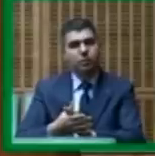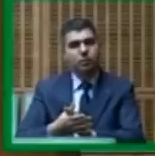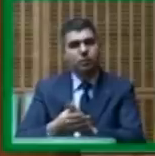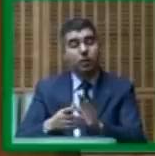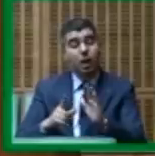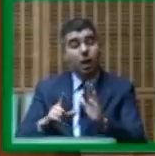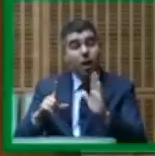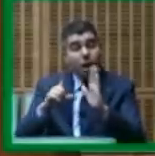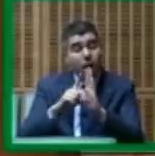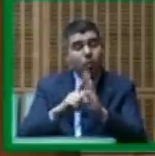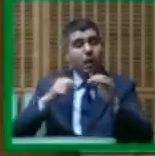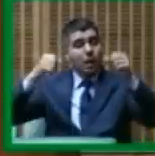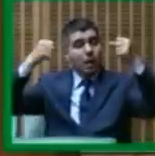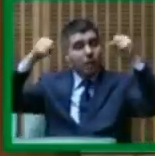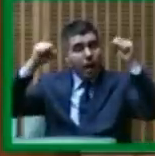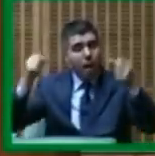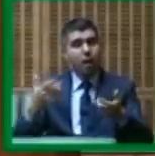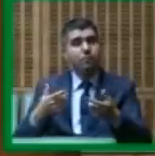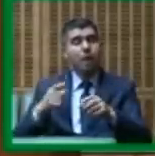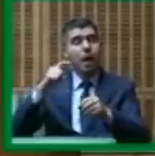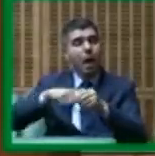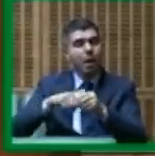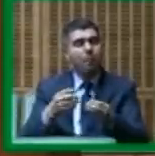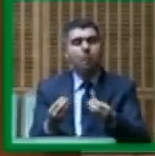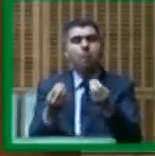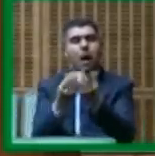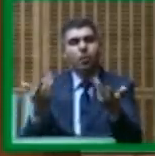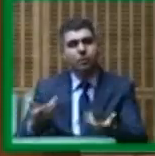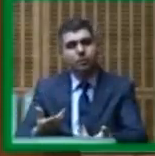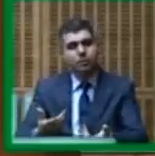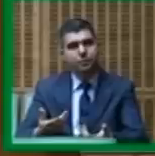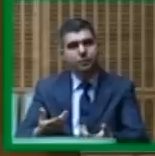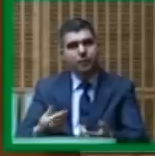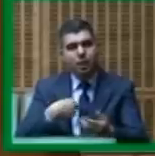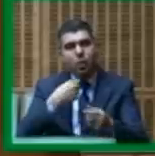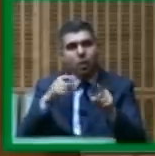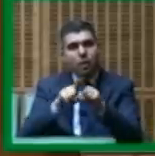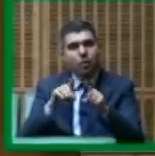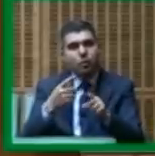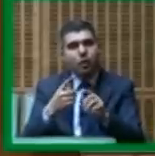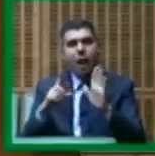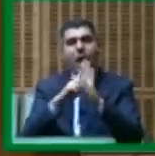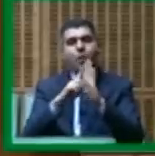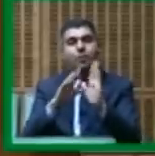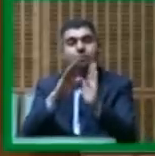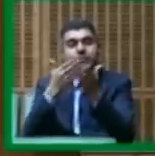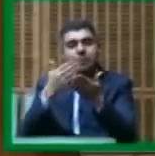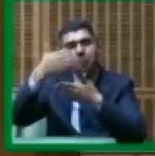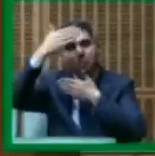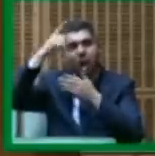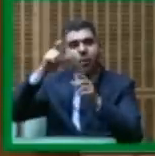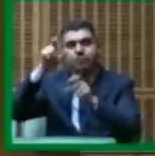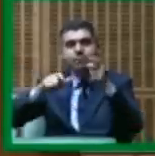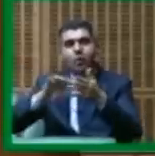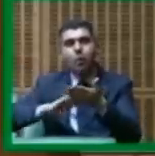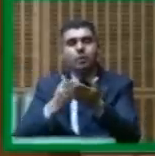والقانون ديال الإضراب وديال النقابات، هذه كلها أمور التزامات كاينة في الدستور، احنا ما غيمكنناش نزيغ عنها لا